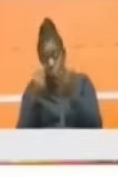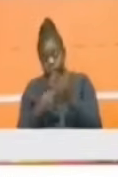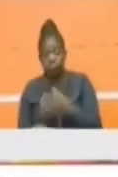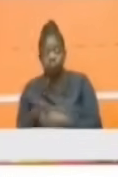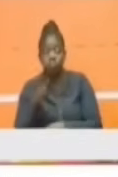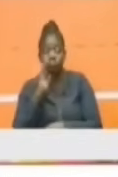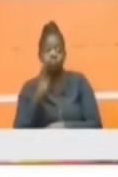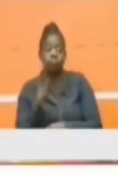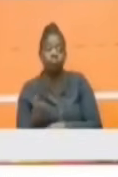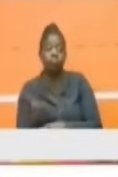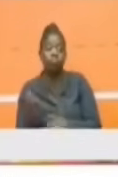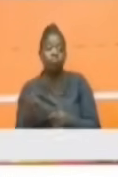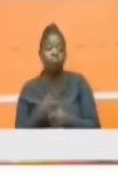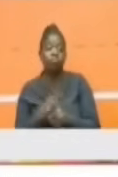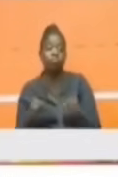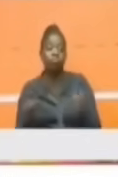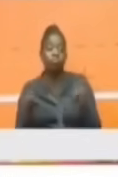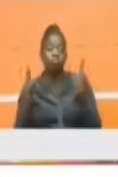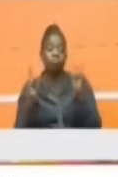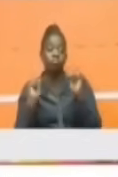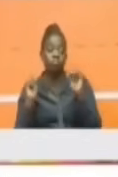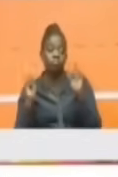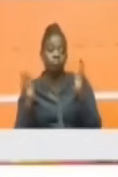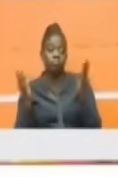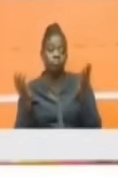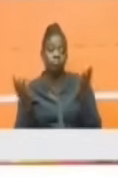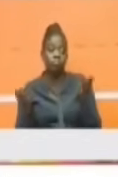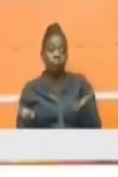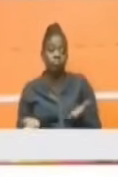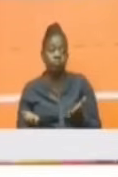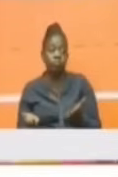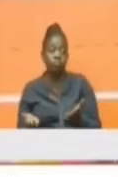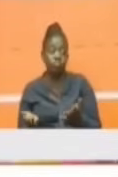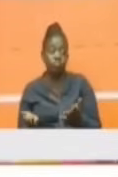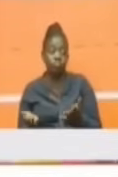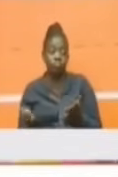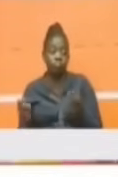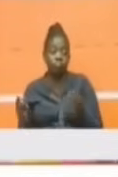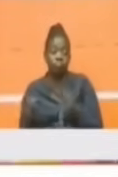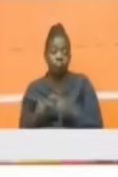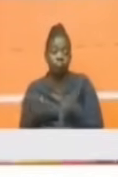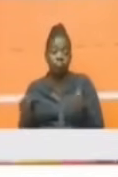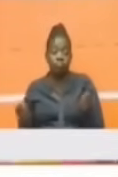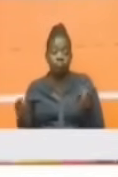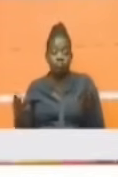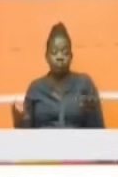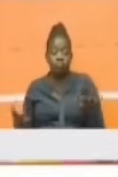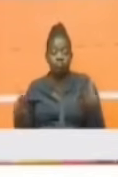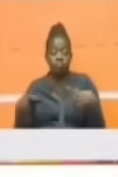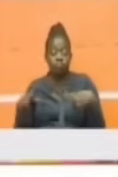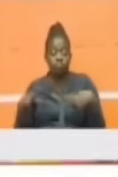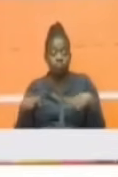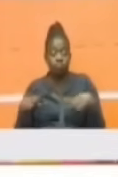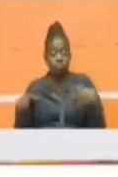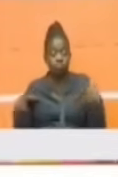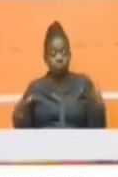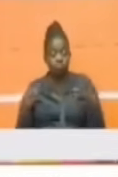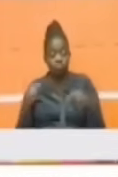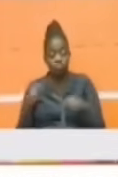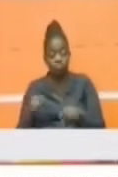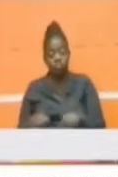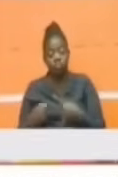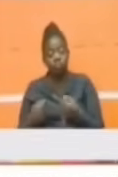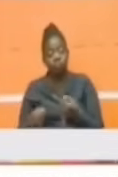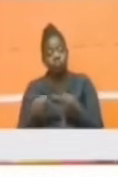abakava mu university ba graduates nebano abali mu vaka abantu simanya sasobola